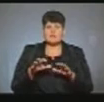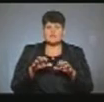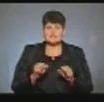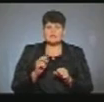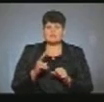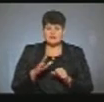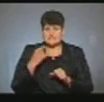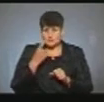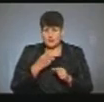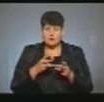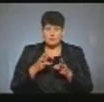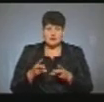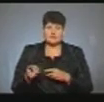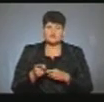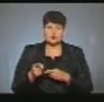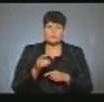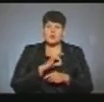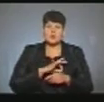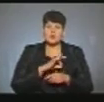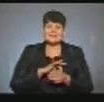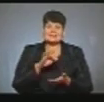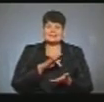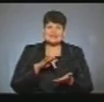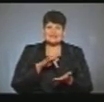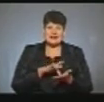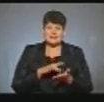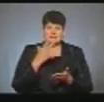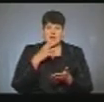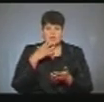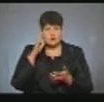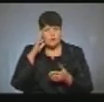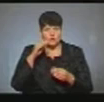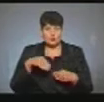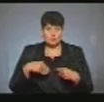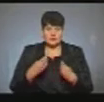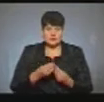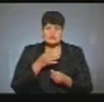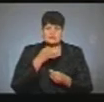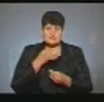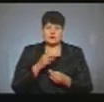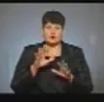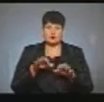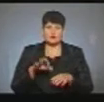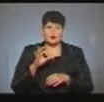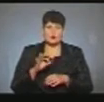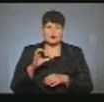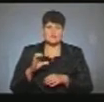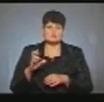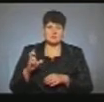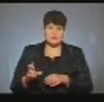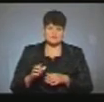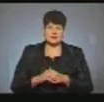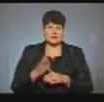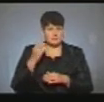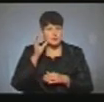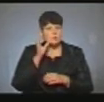квартир з індивідуальним опаленням у Тернополі користуються централізованим гарячим водопостачанням, повідомив голова ОСББ міста Тернополя Сергій Лупак.